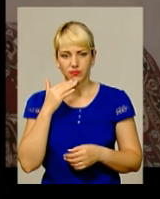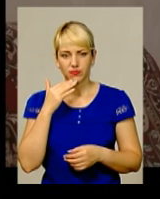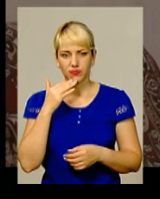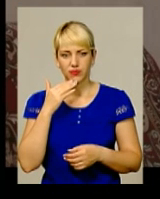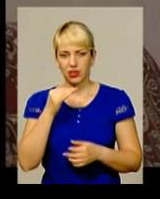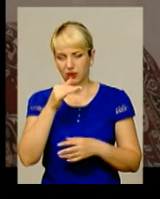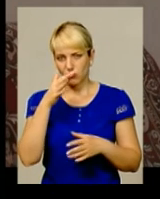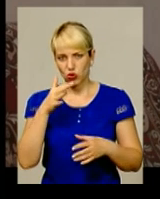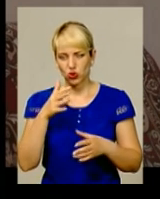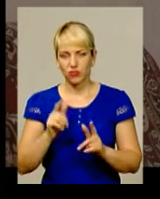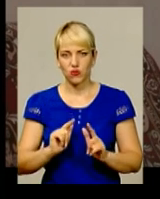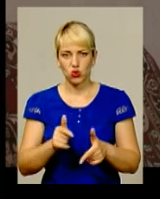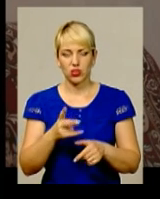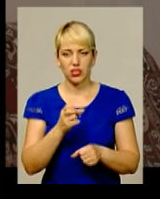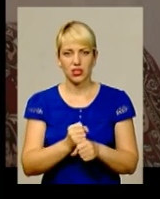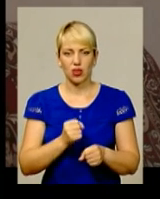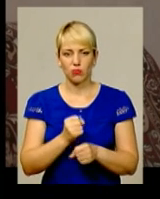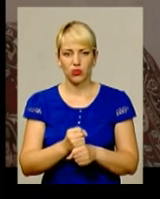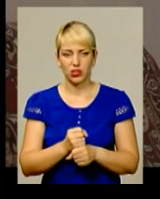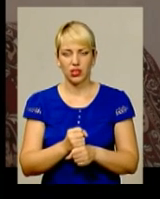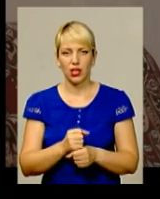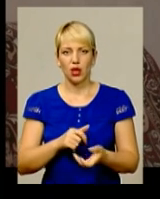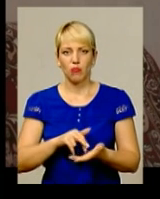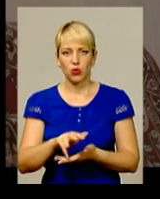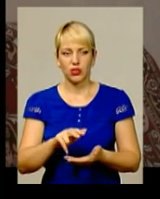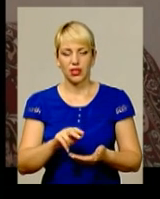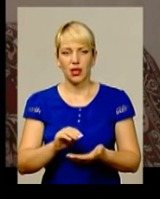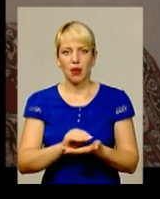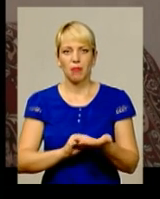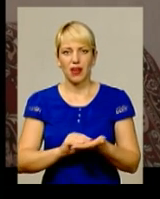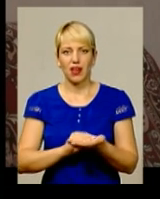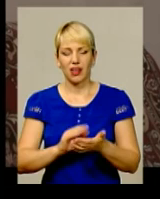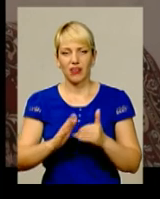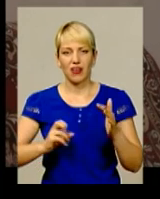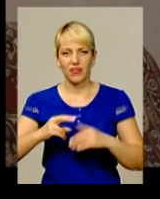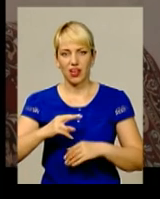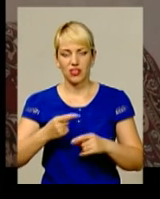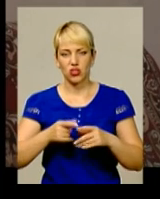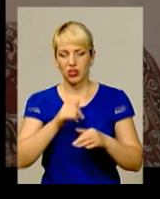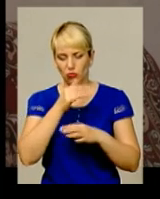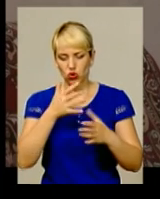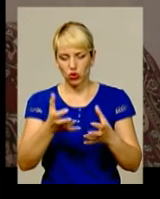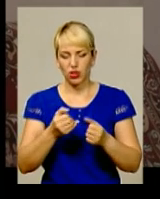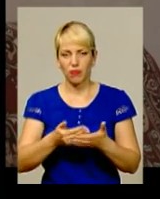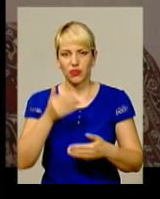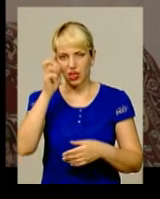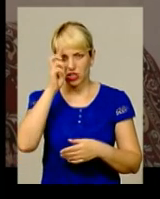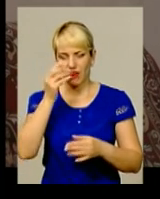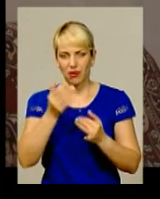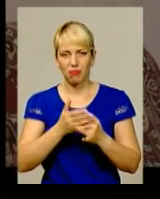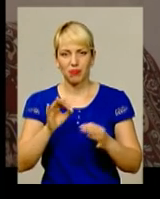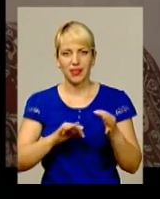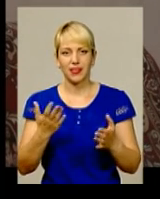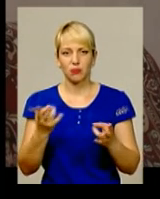не можуть устроїтись на роботу, пройти перекваліфікацію, не можуть отримати від держави тих пільг, які вони